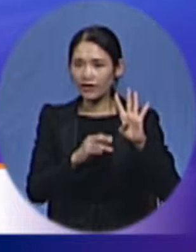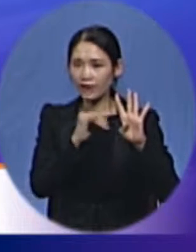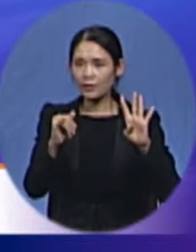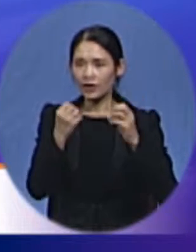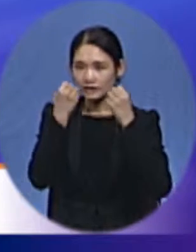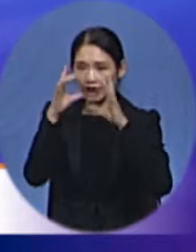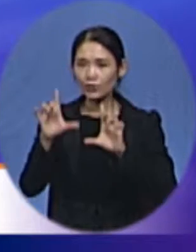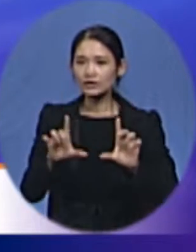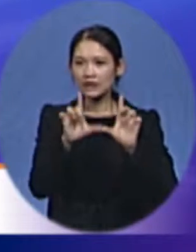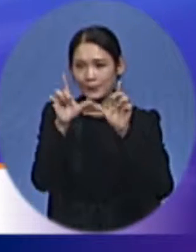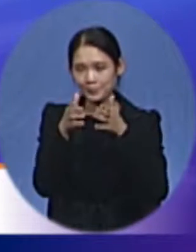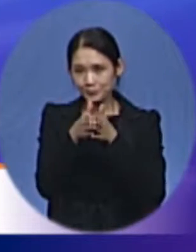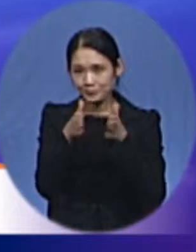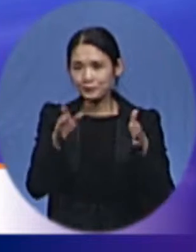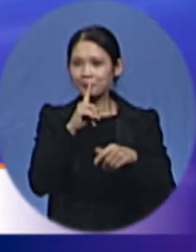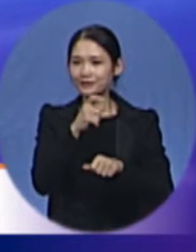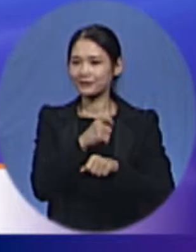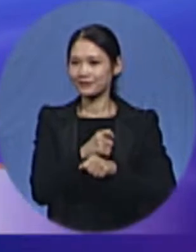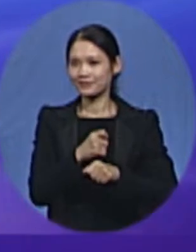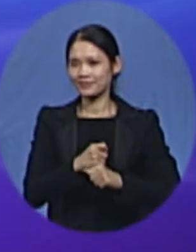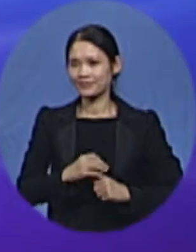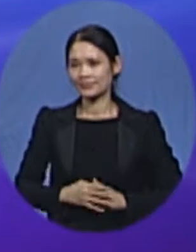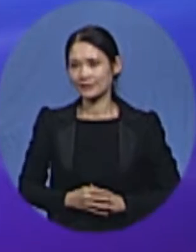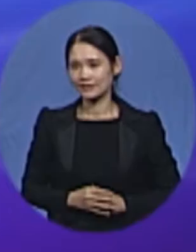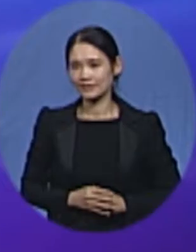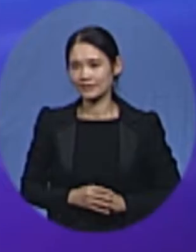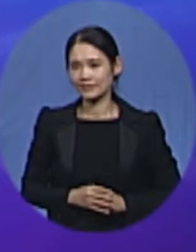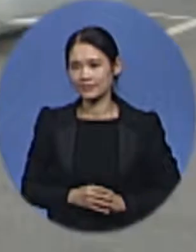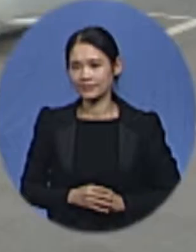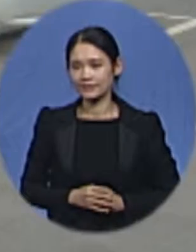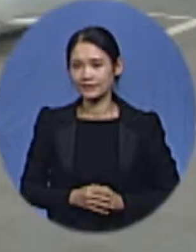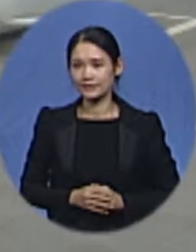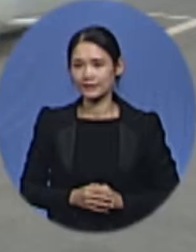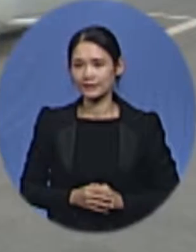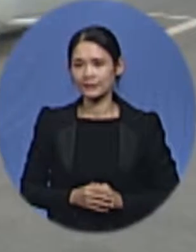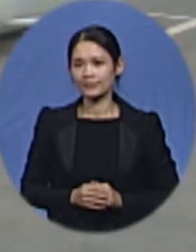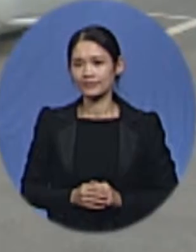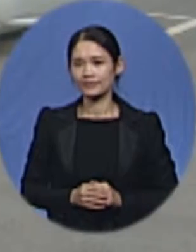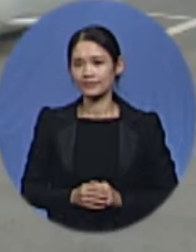새 삶을 시작했습니다. 황현희 기자입니다.